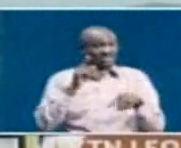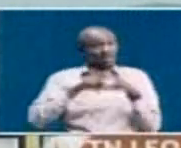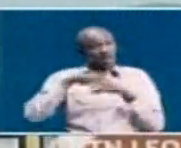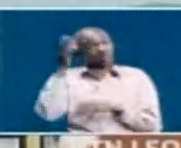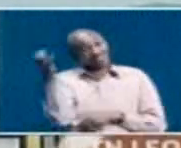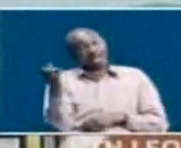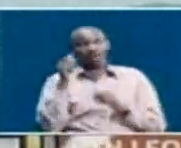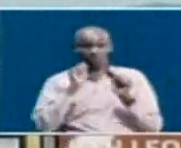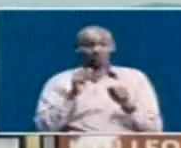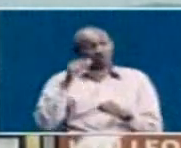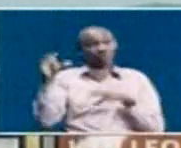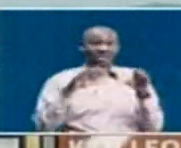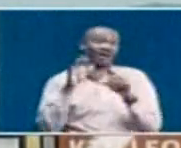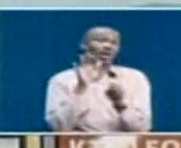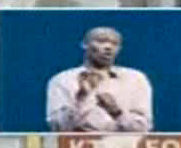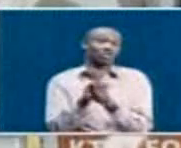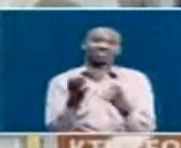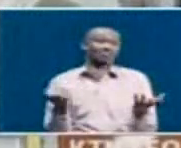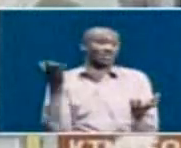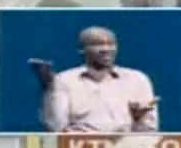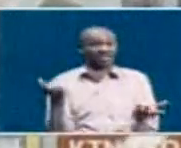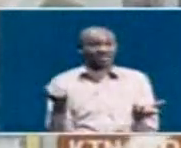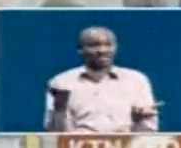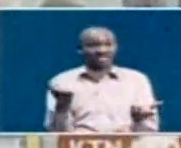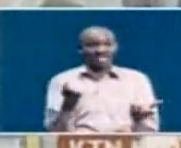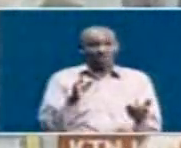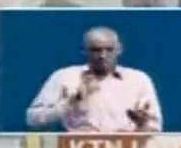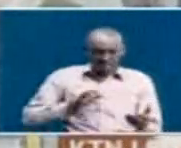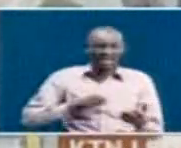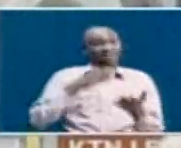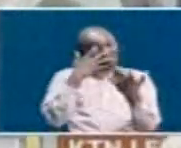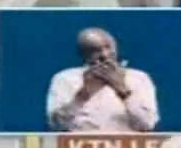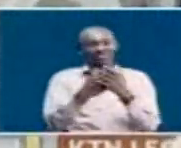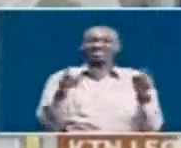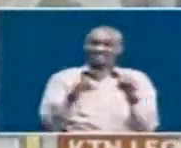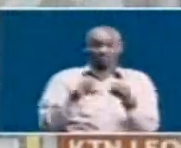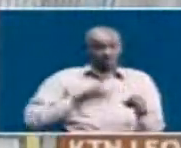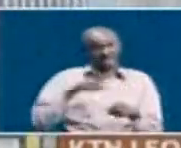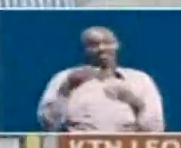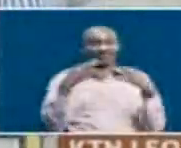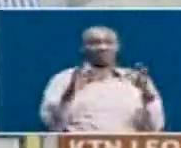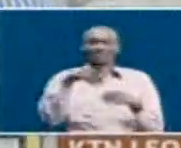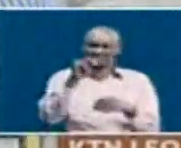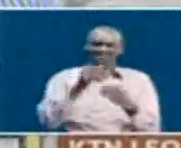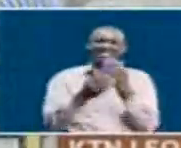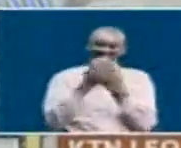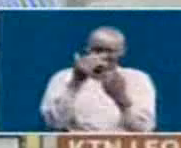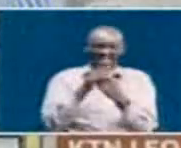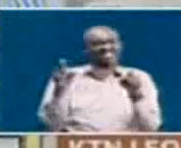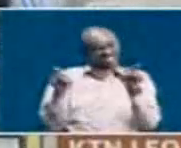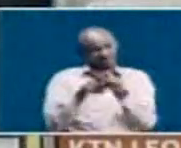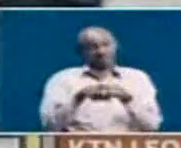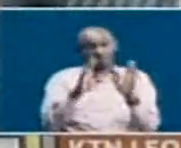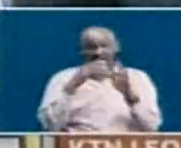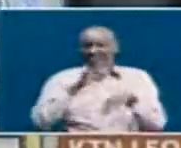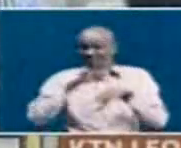kuna venye unaweza kuwa unateseka, unaridhika tu. Mama mfungwa ni kama mama wengine walio huru, na hivyo wanahitaji huduma sawa, wasije